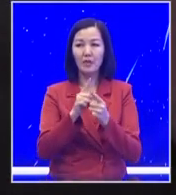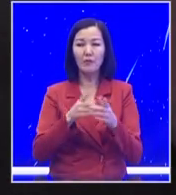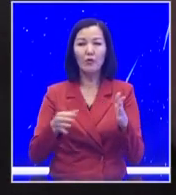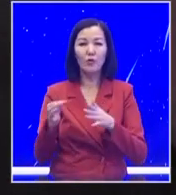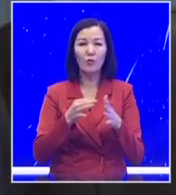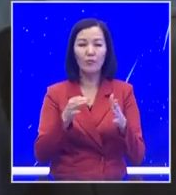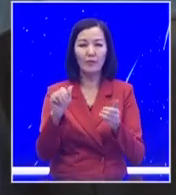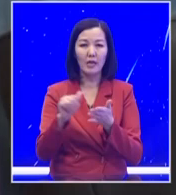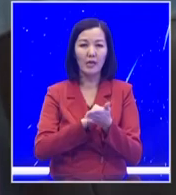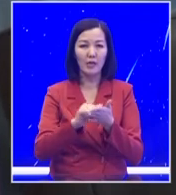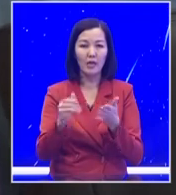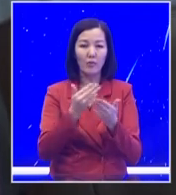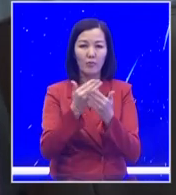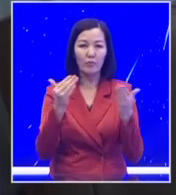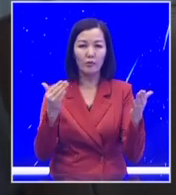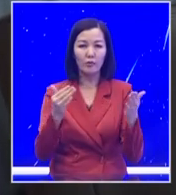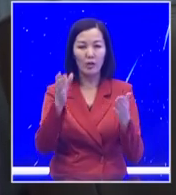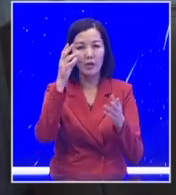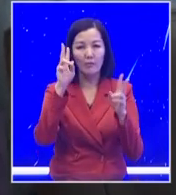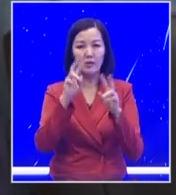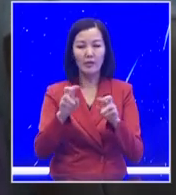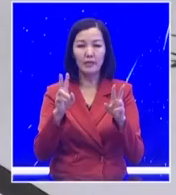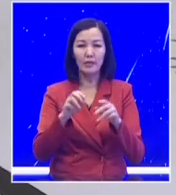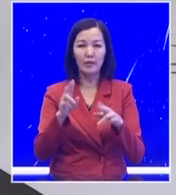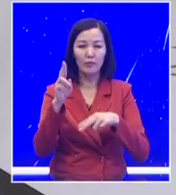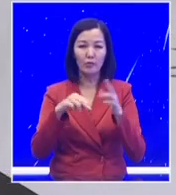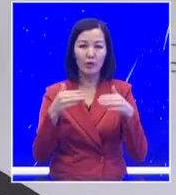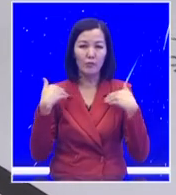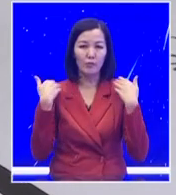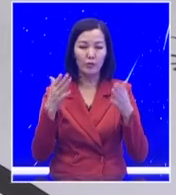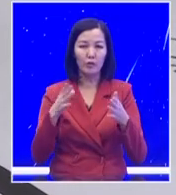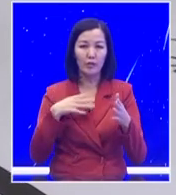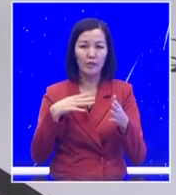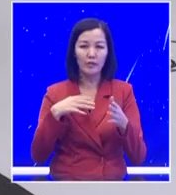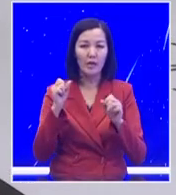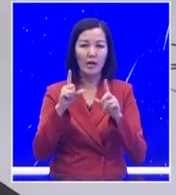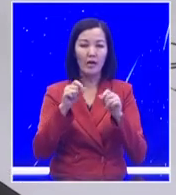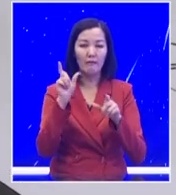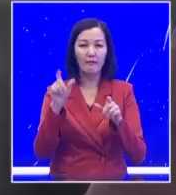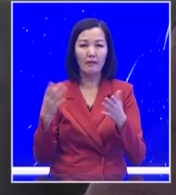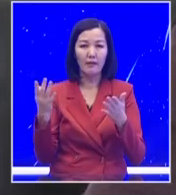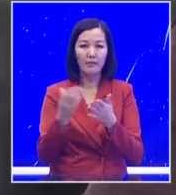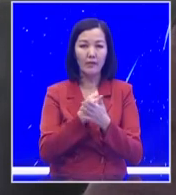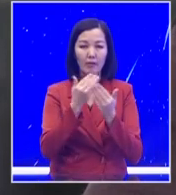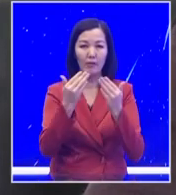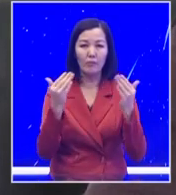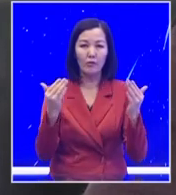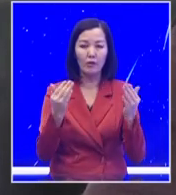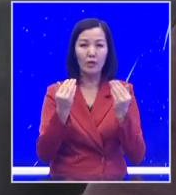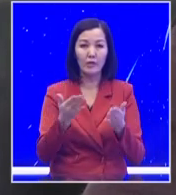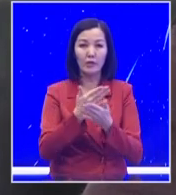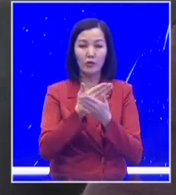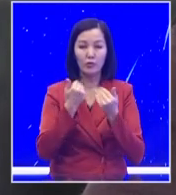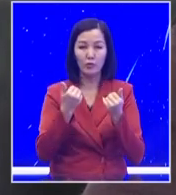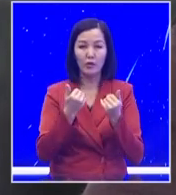облысқа археологиялық музей, ғылыми зертхана салу ұсыныстары да айтылды. Әйгілі алтын адам табылған өлкеде мұндай мұражай әзірге